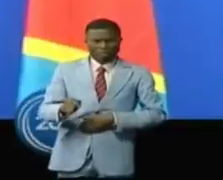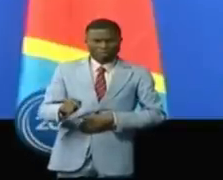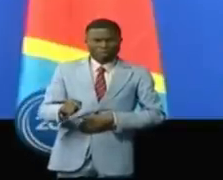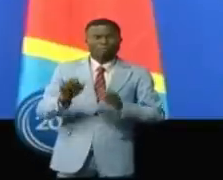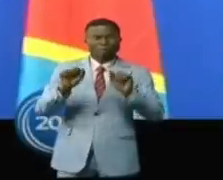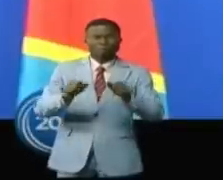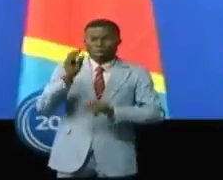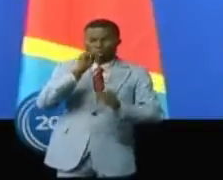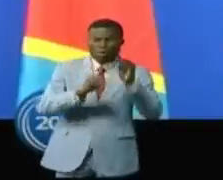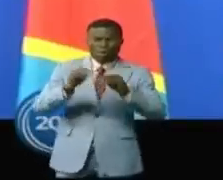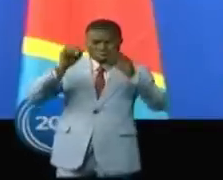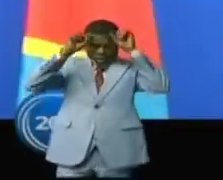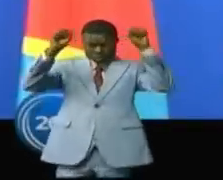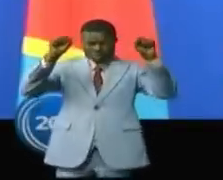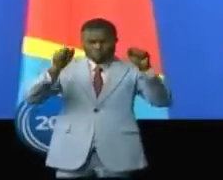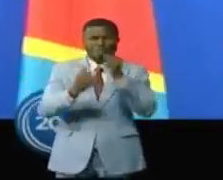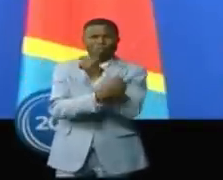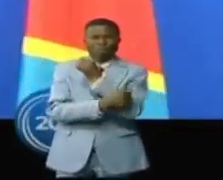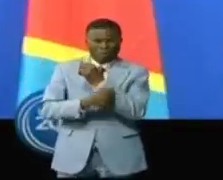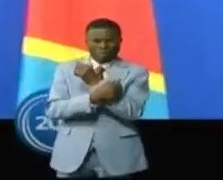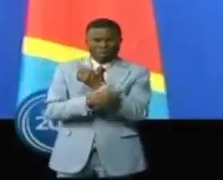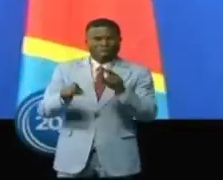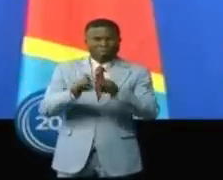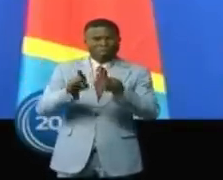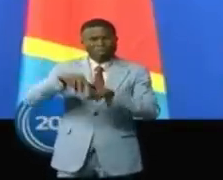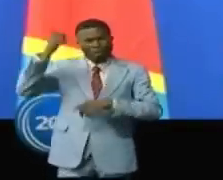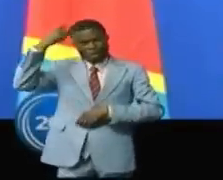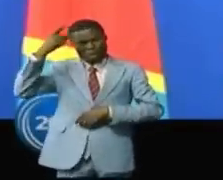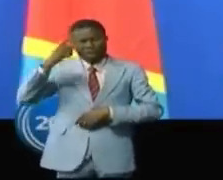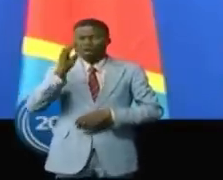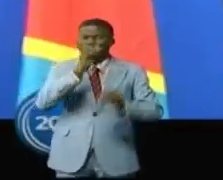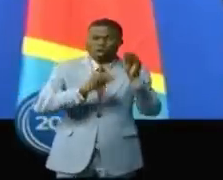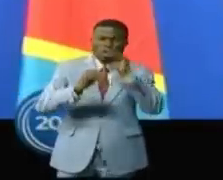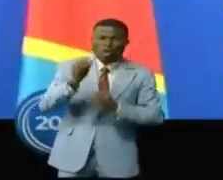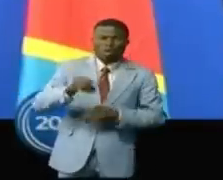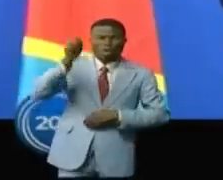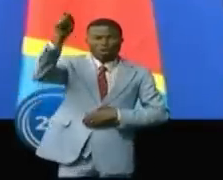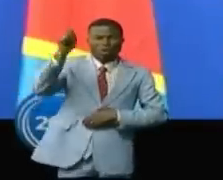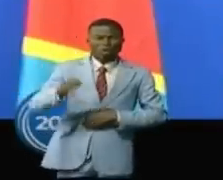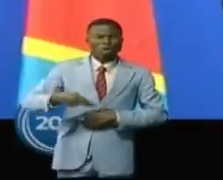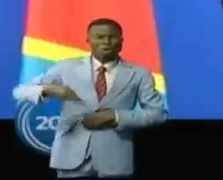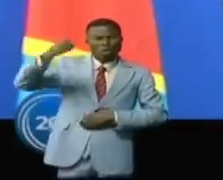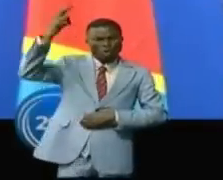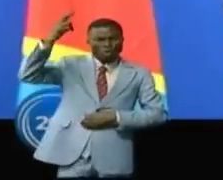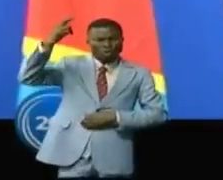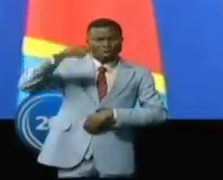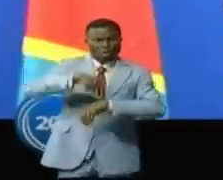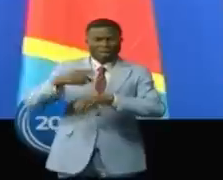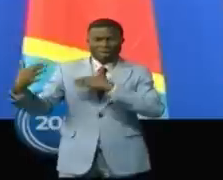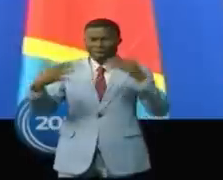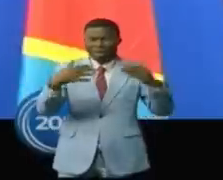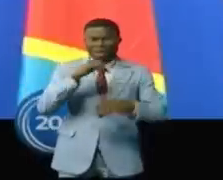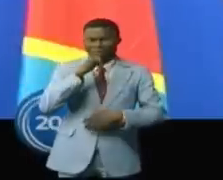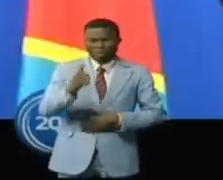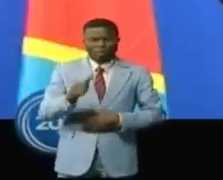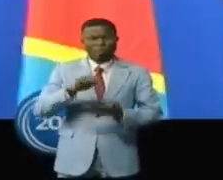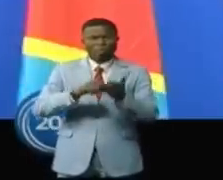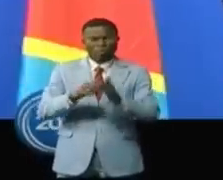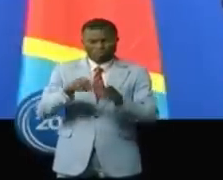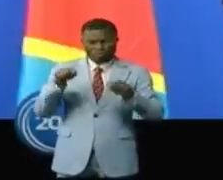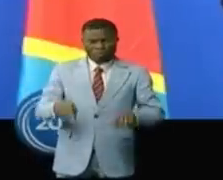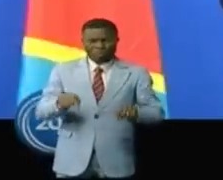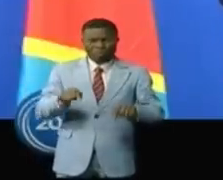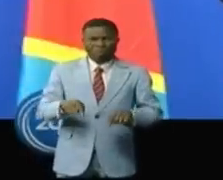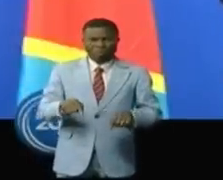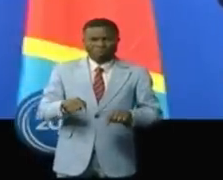peut critiquer les chefs de l'État comme en politique. On ne peut pas critiquer le commandant suprême en état de guerre. Ça veut dire qu'aujourd'hui,